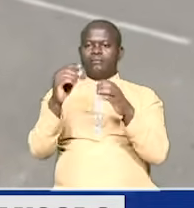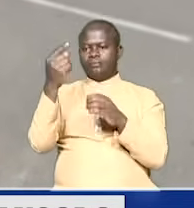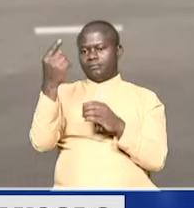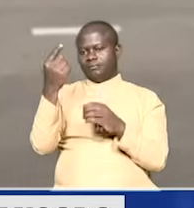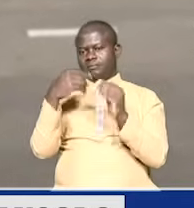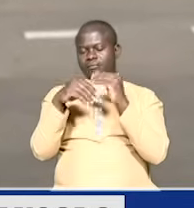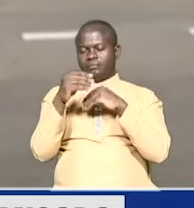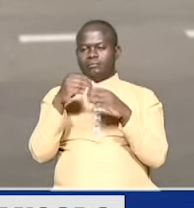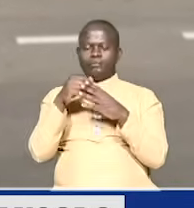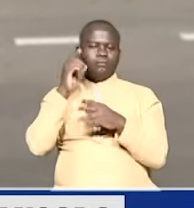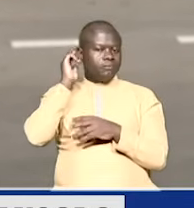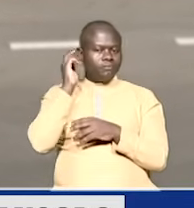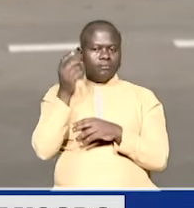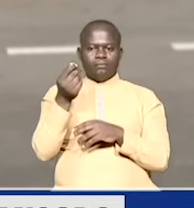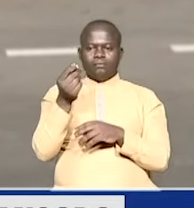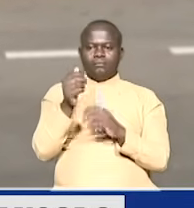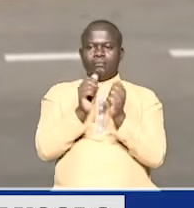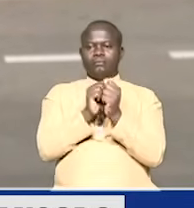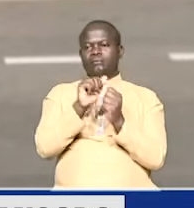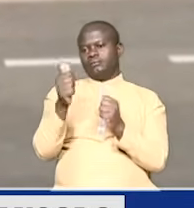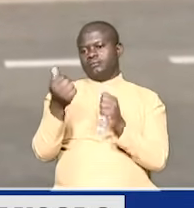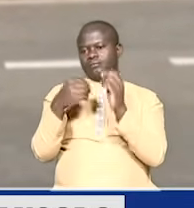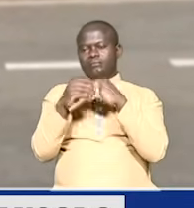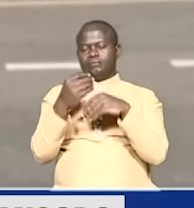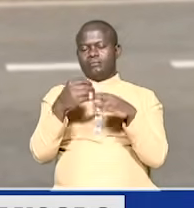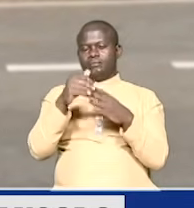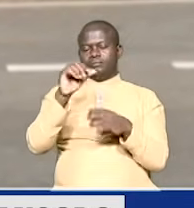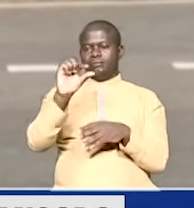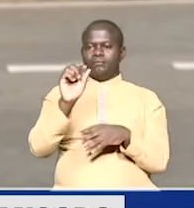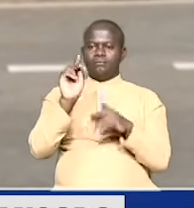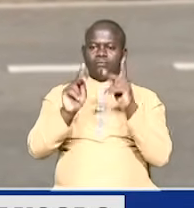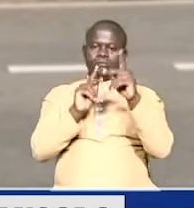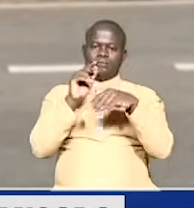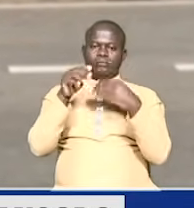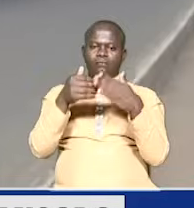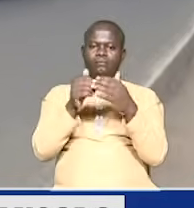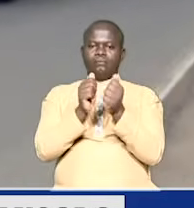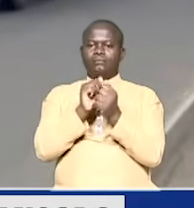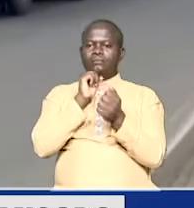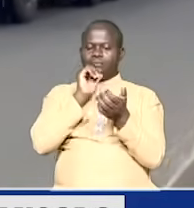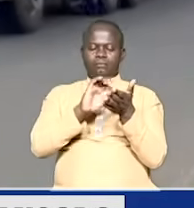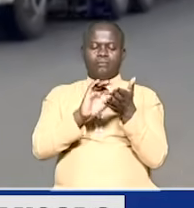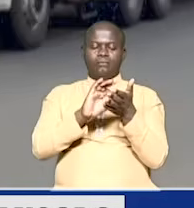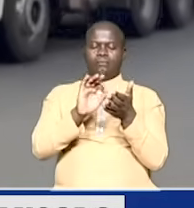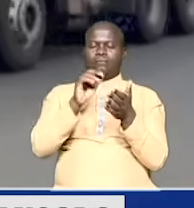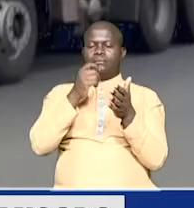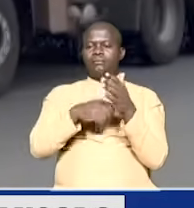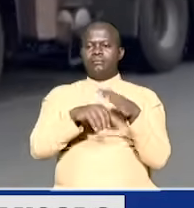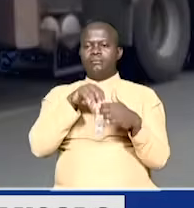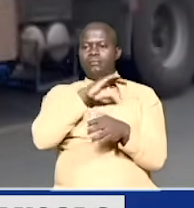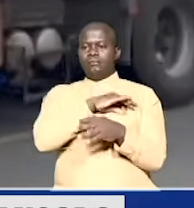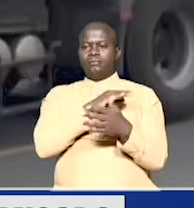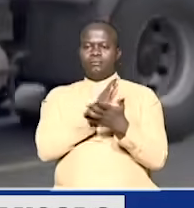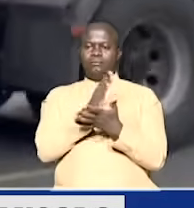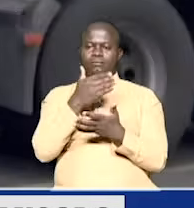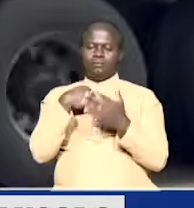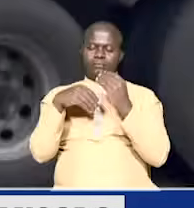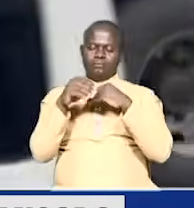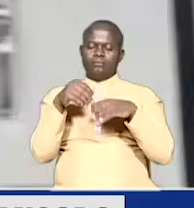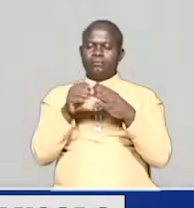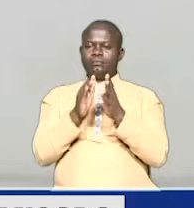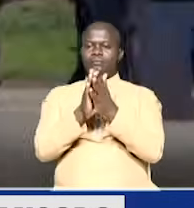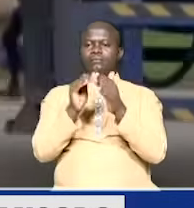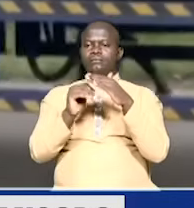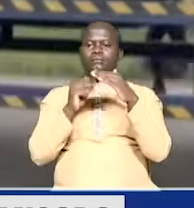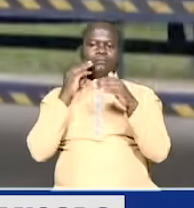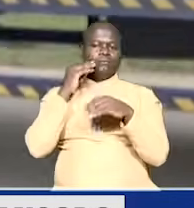abacuruza mobile money abandi bafite ubucuruzi butoya n'abantu batanditse ku musoro ku nyungu mu by'ukuri babandi bafite igicuruzo rusange kirimo